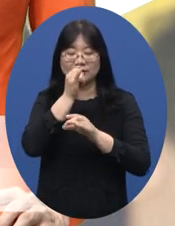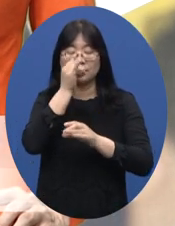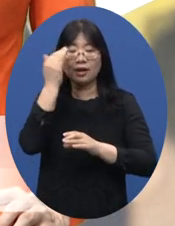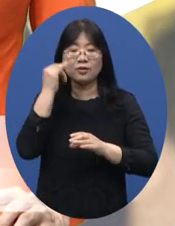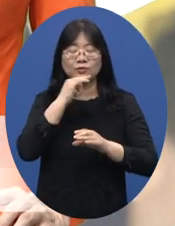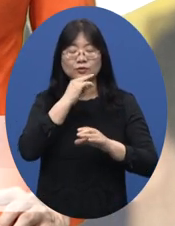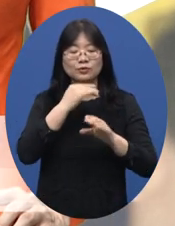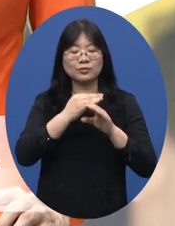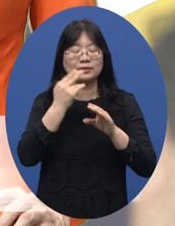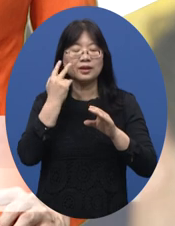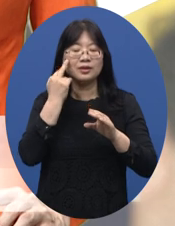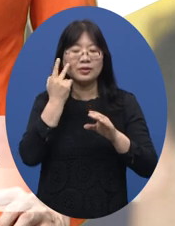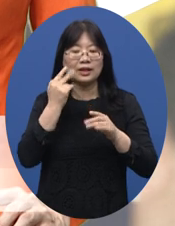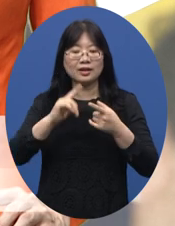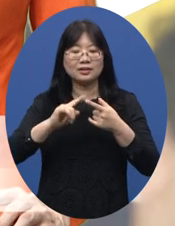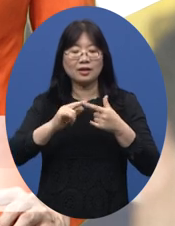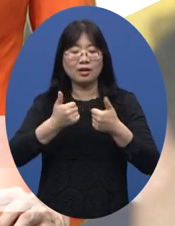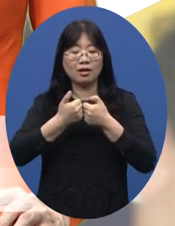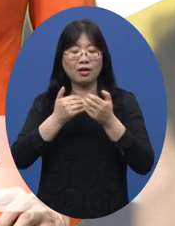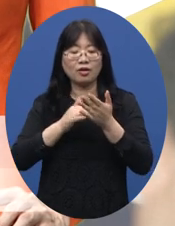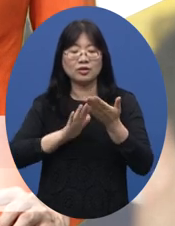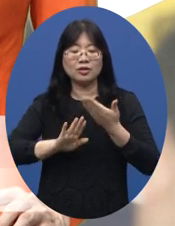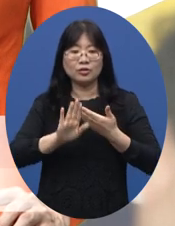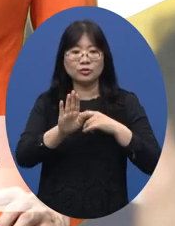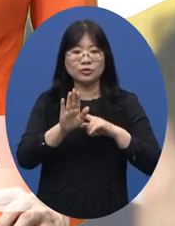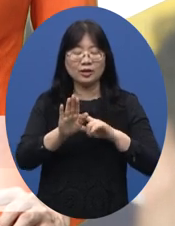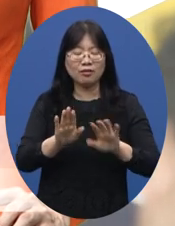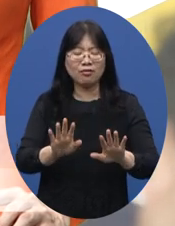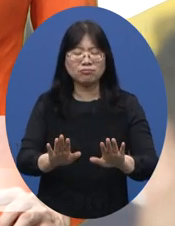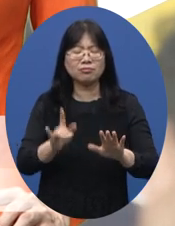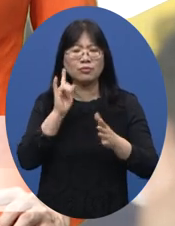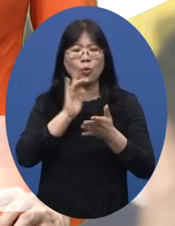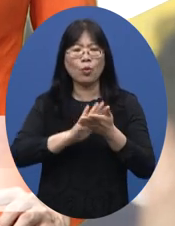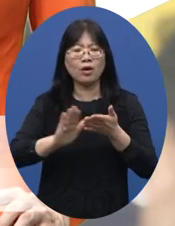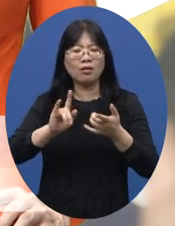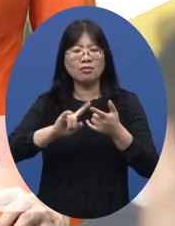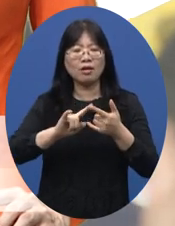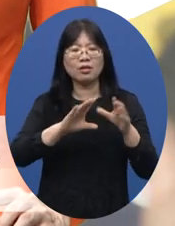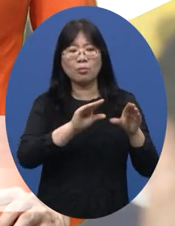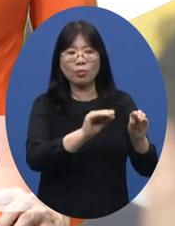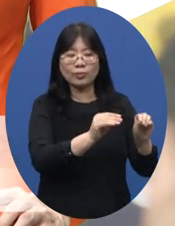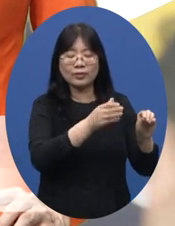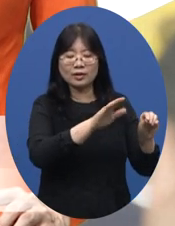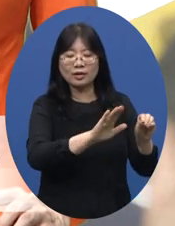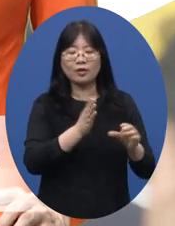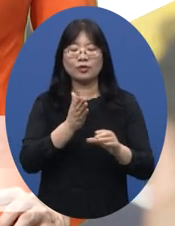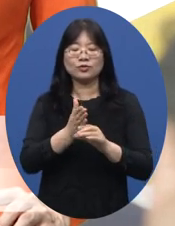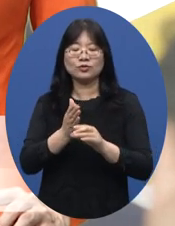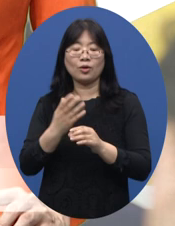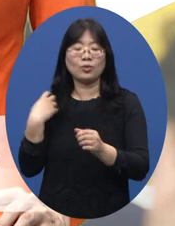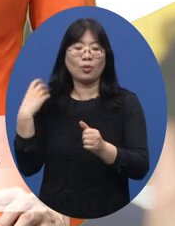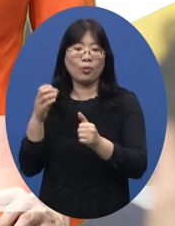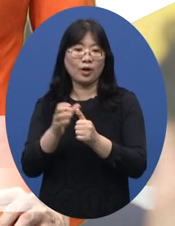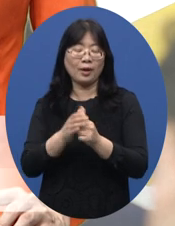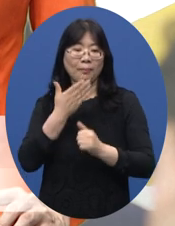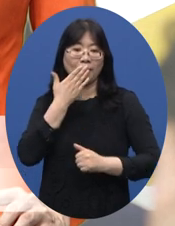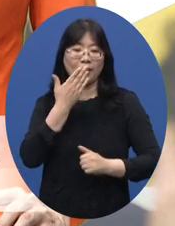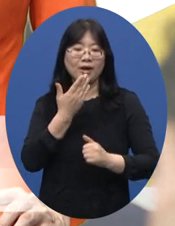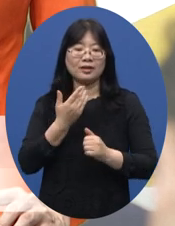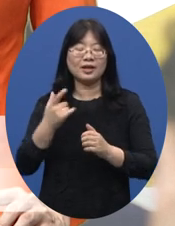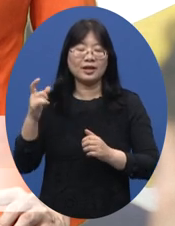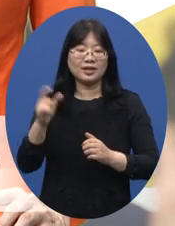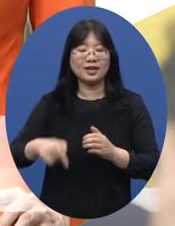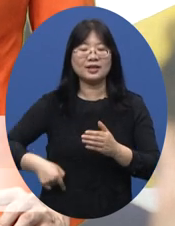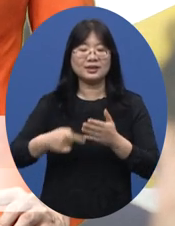한반도 평화 프로세스가 교착 상태인데요. 경기도가 나서 물꼬를 트고 흔들림 없이 중추적인 역할을 하겠다며 강한